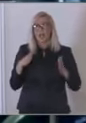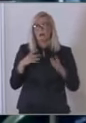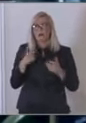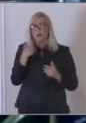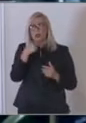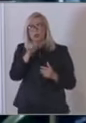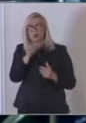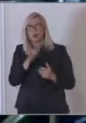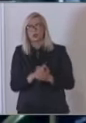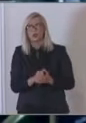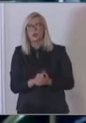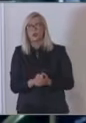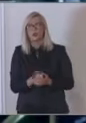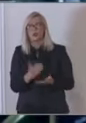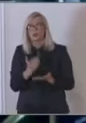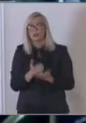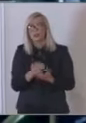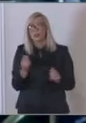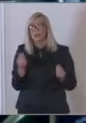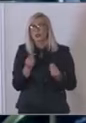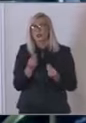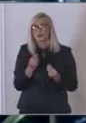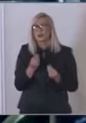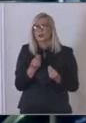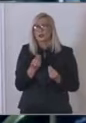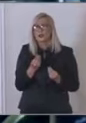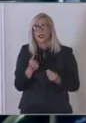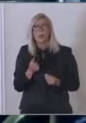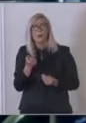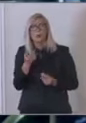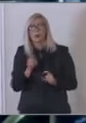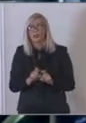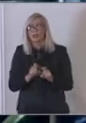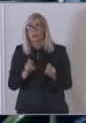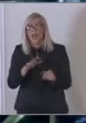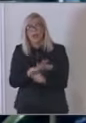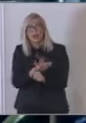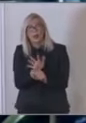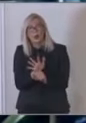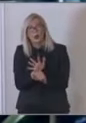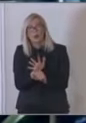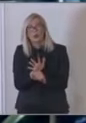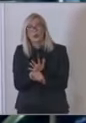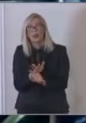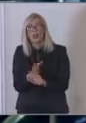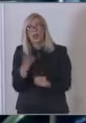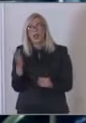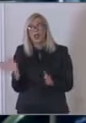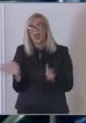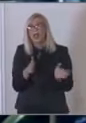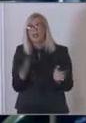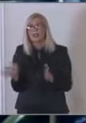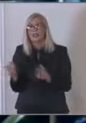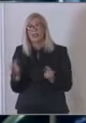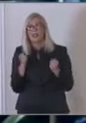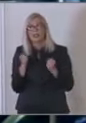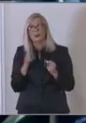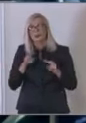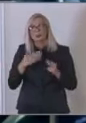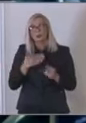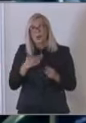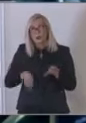numrit infektuarve me virusin korona, vjeshta dhe dimri që mund të jetë edhe më shumë, pra janë rritur numrat.